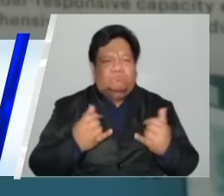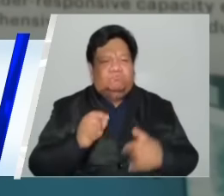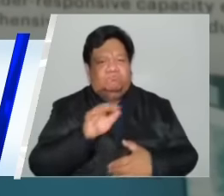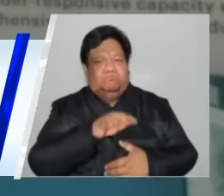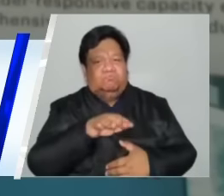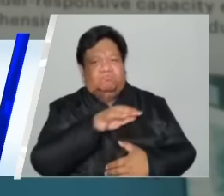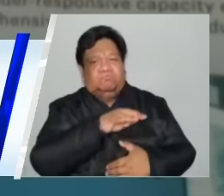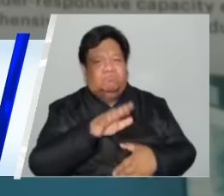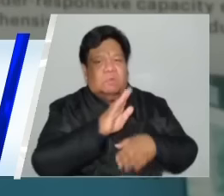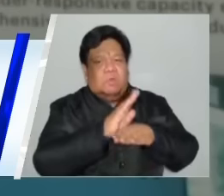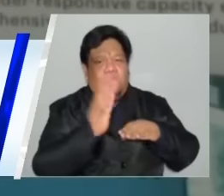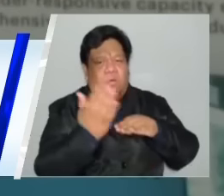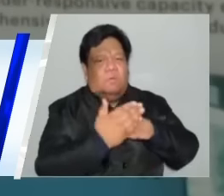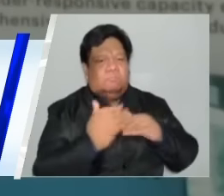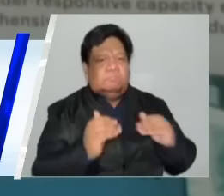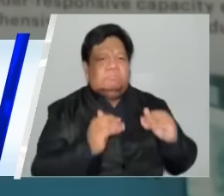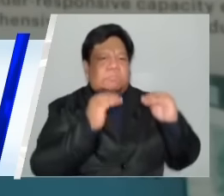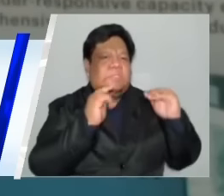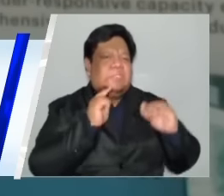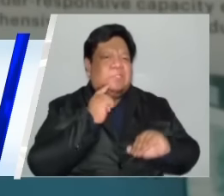po natin sa Canlaon.